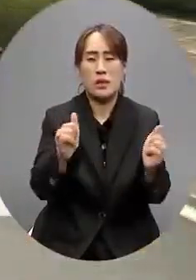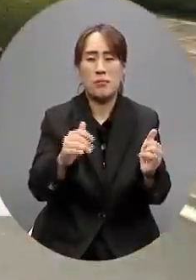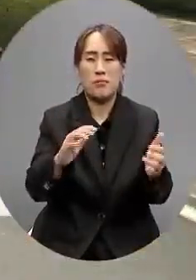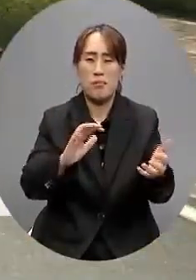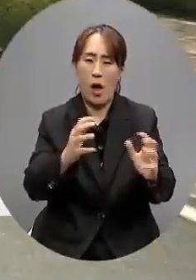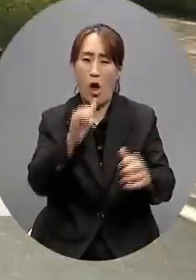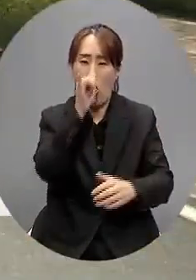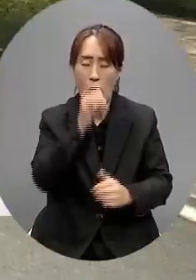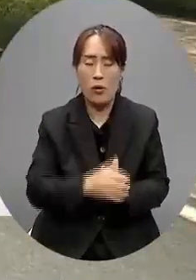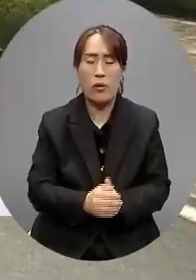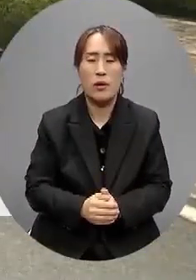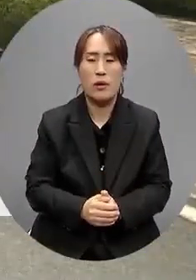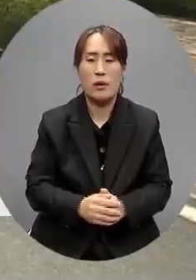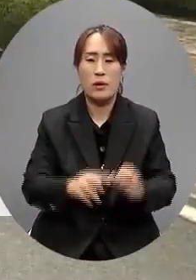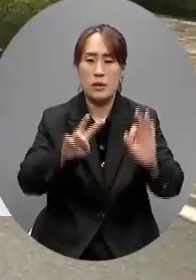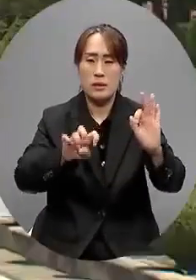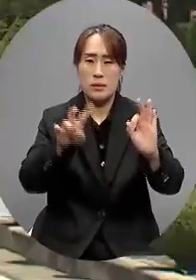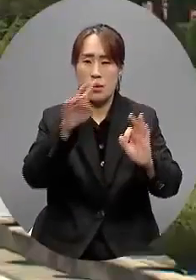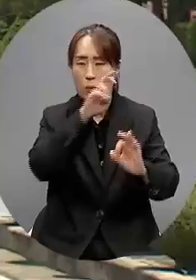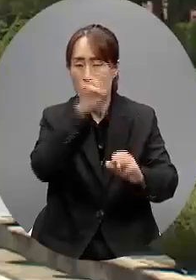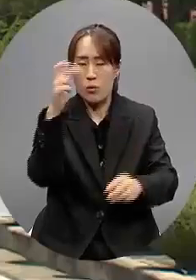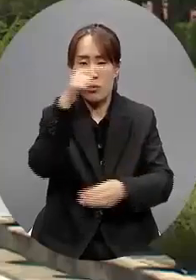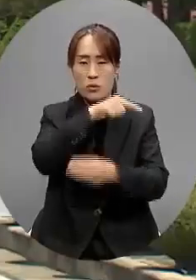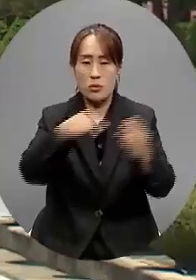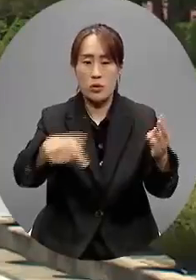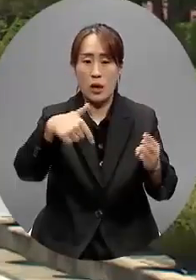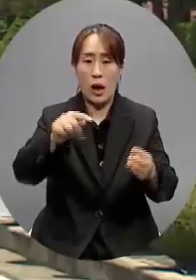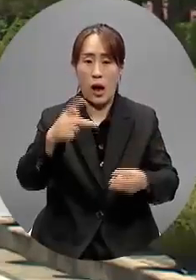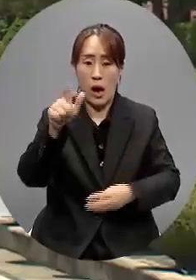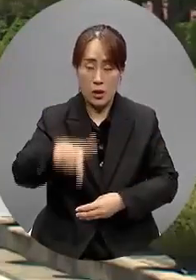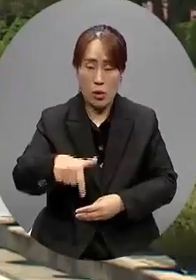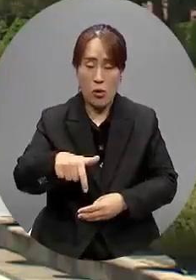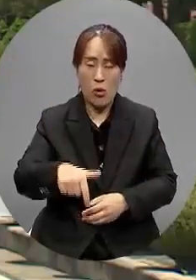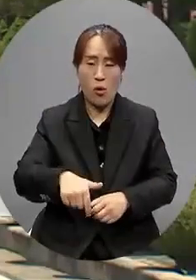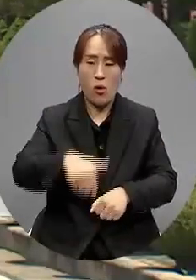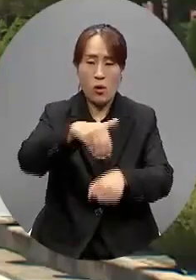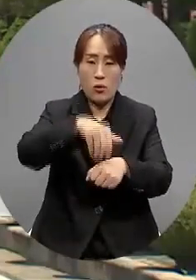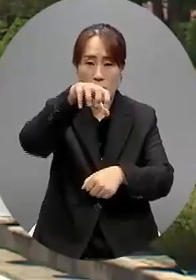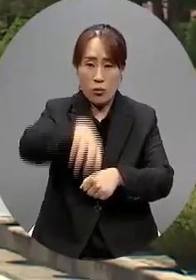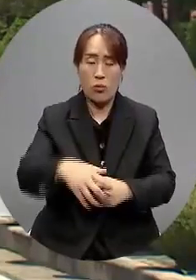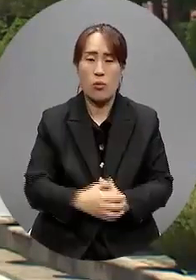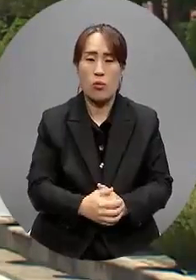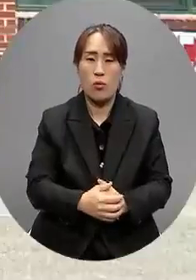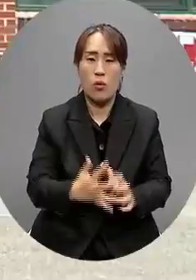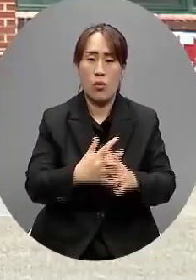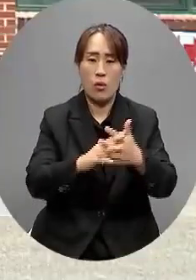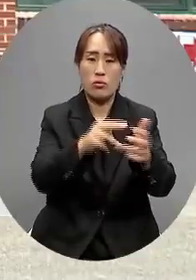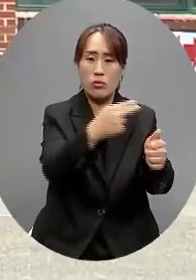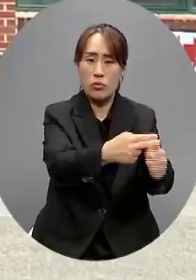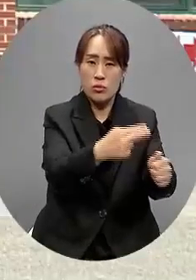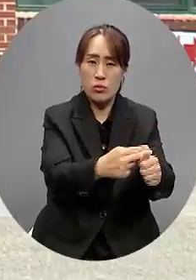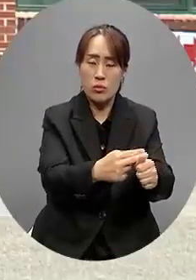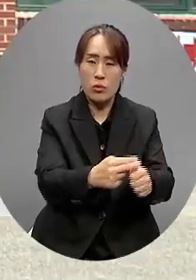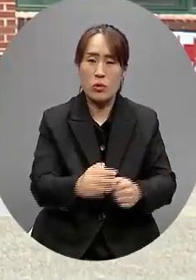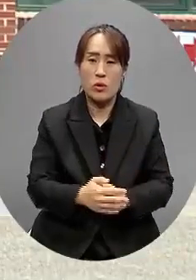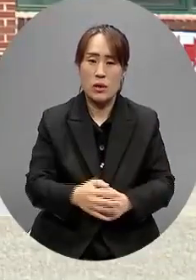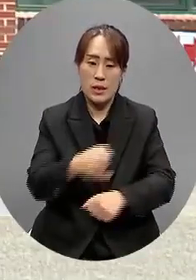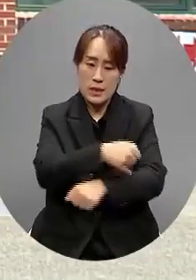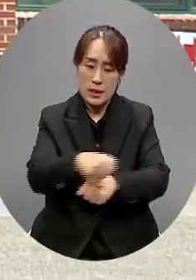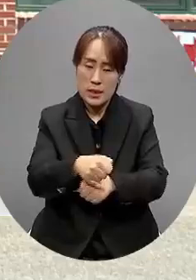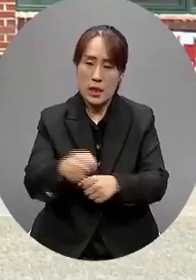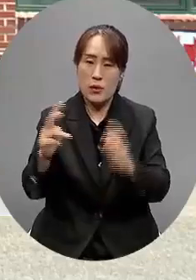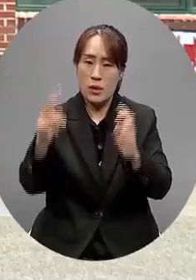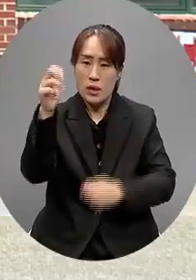충청북도는 오는 24일 오후 청주식 가덕면 자치 연수원에서 건축학 교수와 시각 디자인 업체